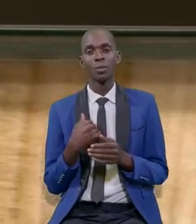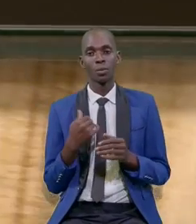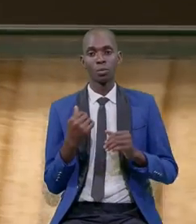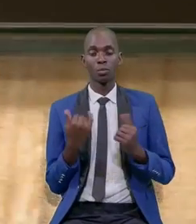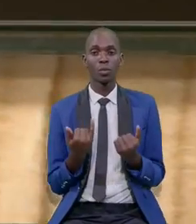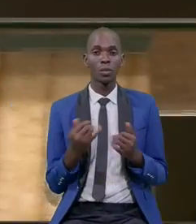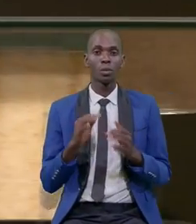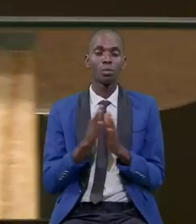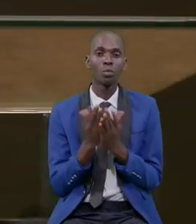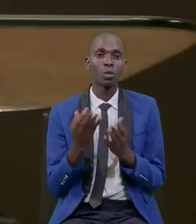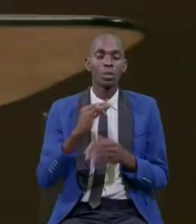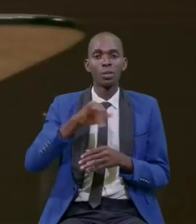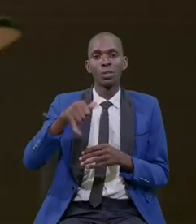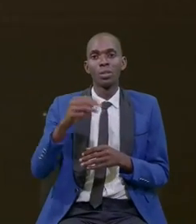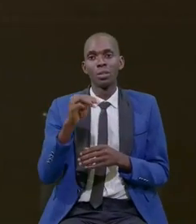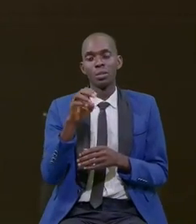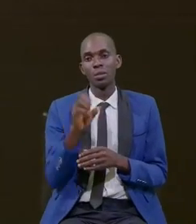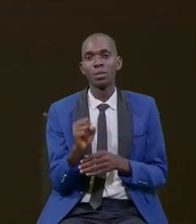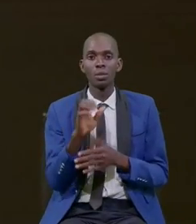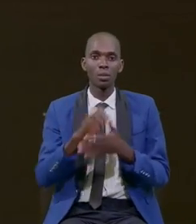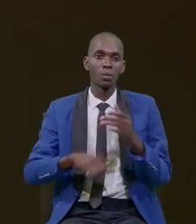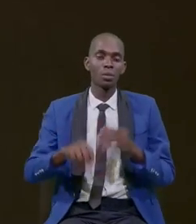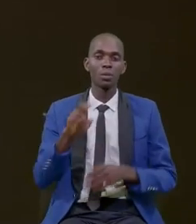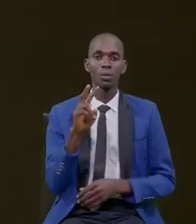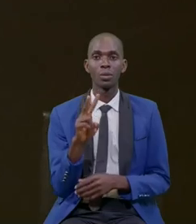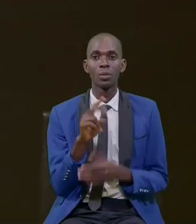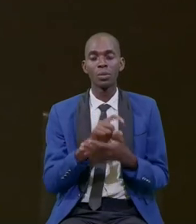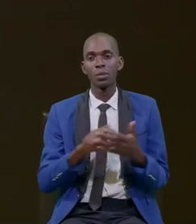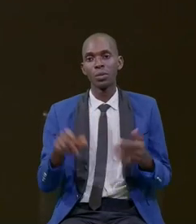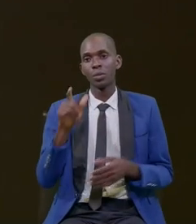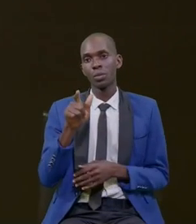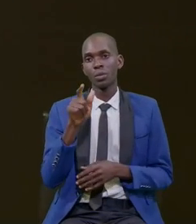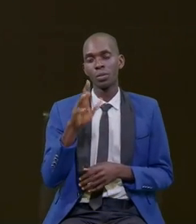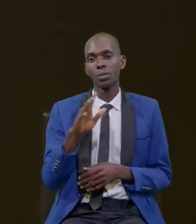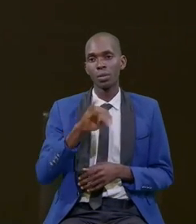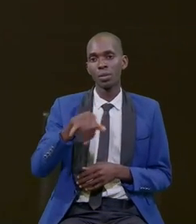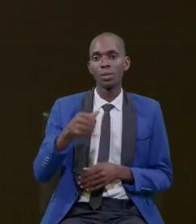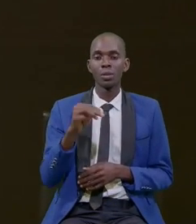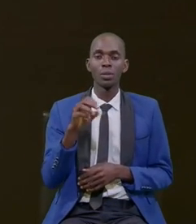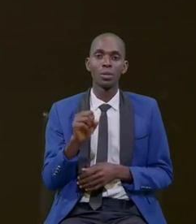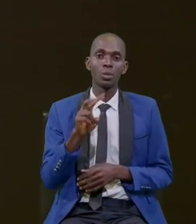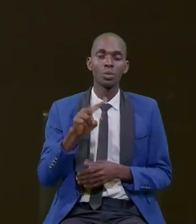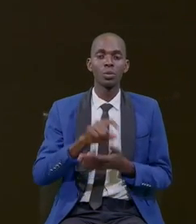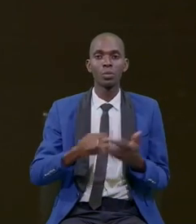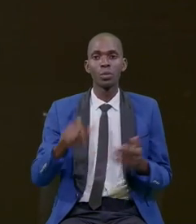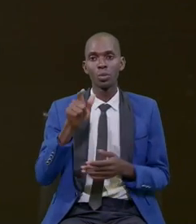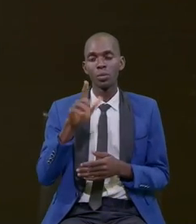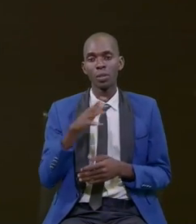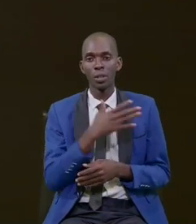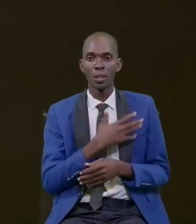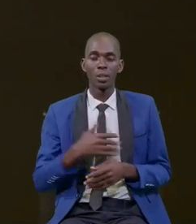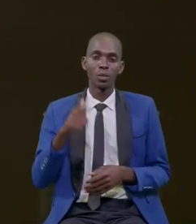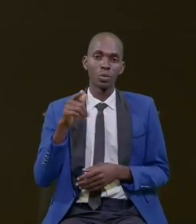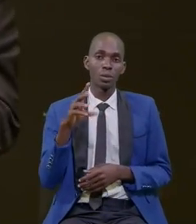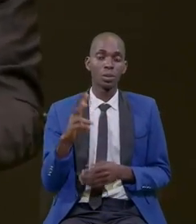Assoyez-vous. Nous allons à Jacques chapitre 2, versets 25 et 26.